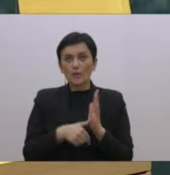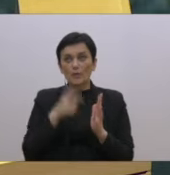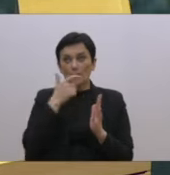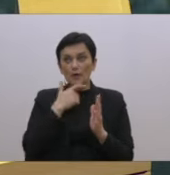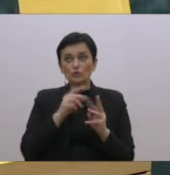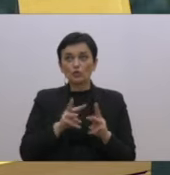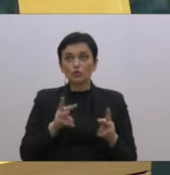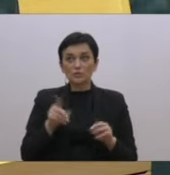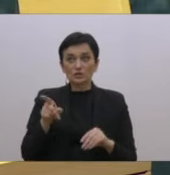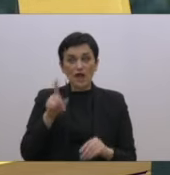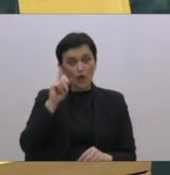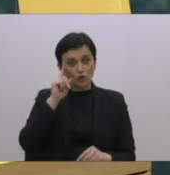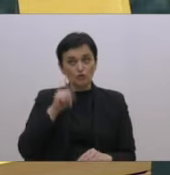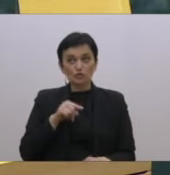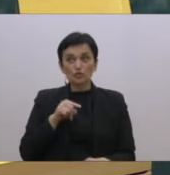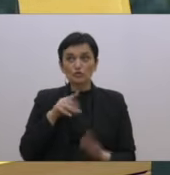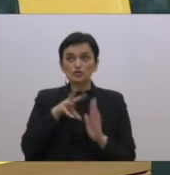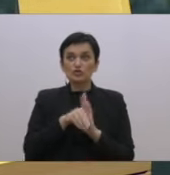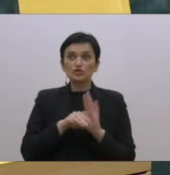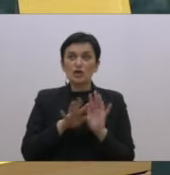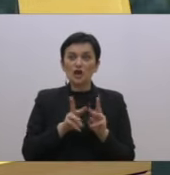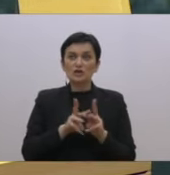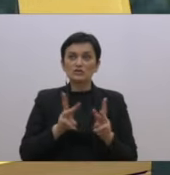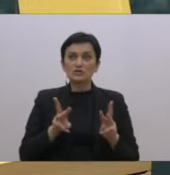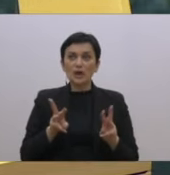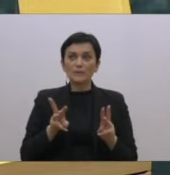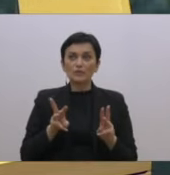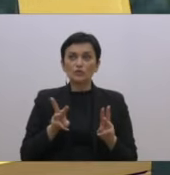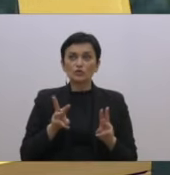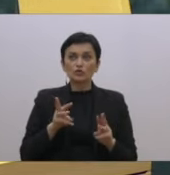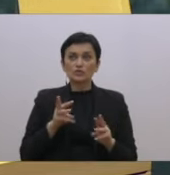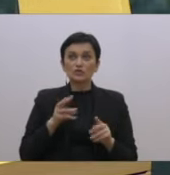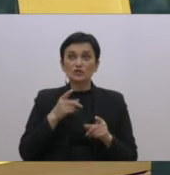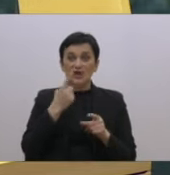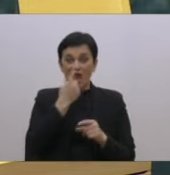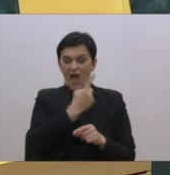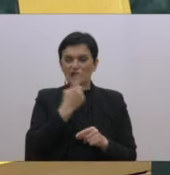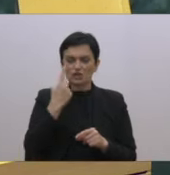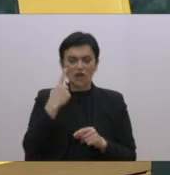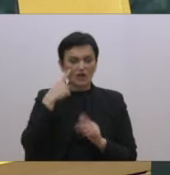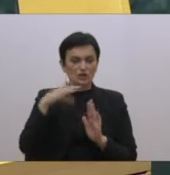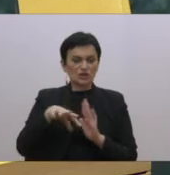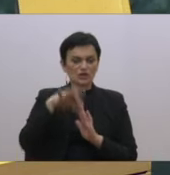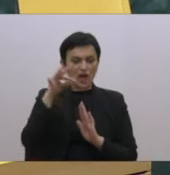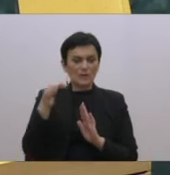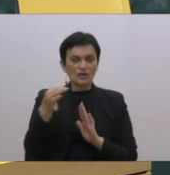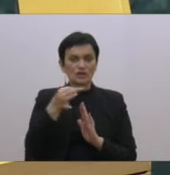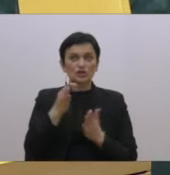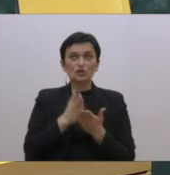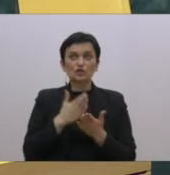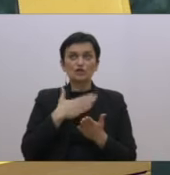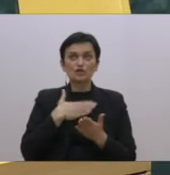მინისტრ ალბათ ეს ეცოდინება შინაგან საქმეთა სამინისტროს სასროლეთი ერთ-ერთი ყველაზე გამორჩეული რეგიონში სწორედ არის